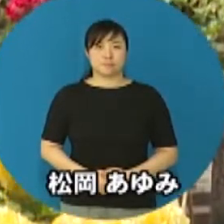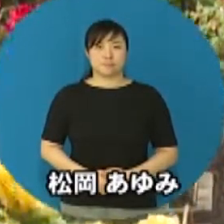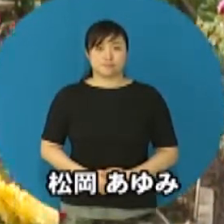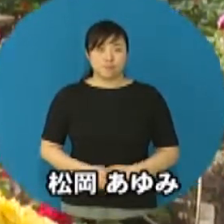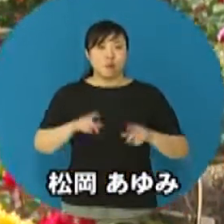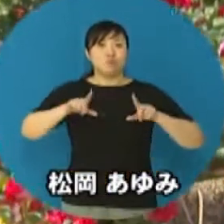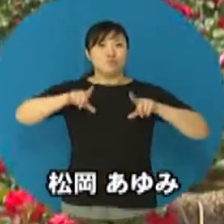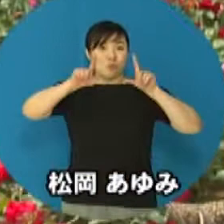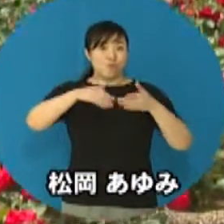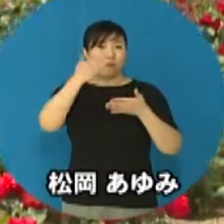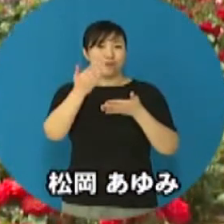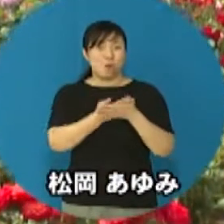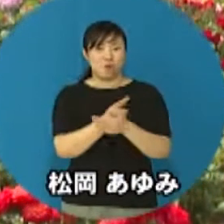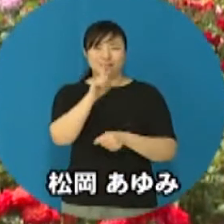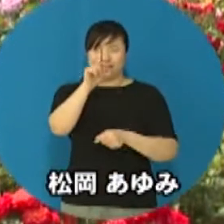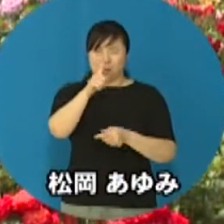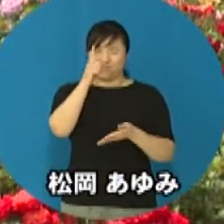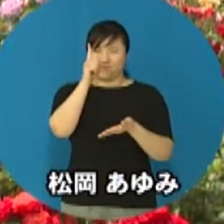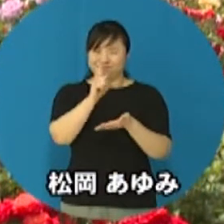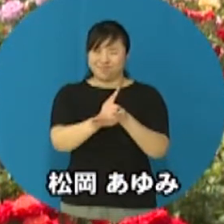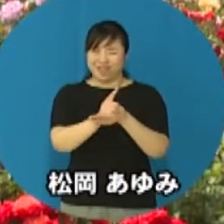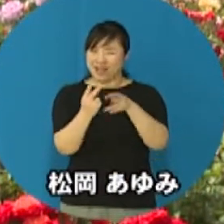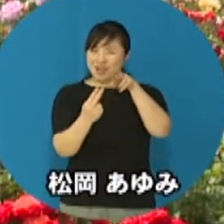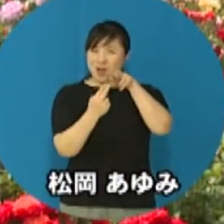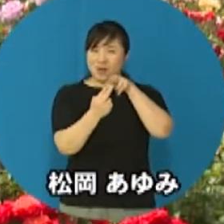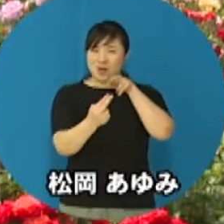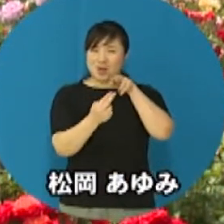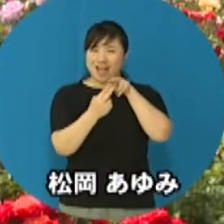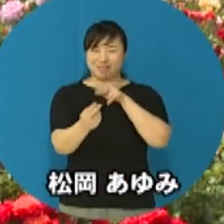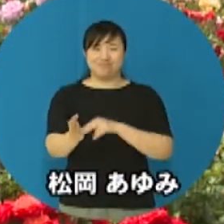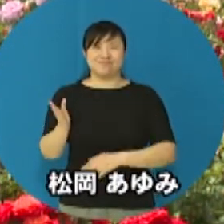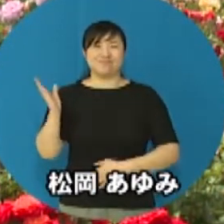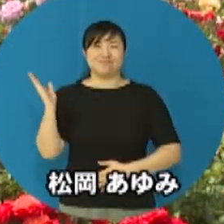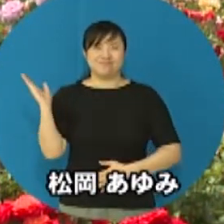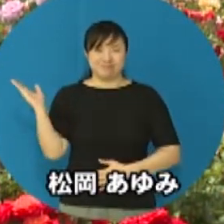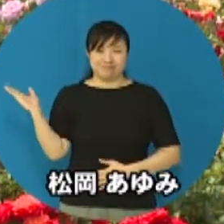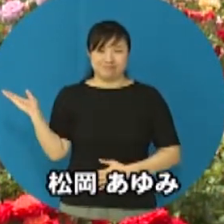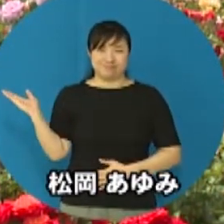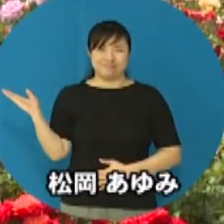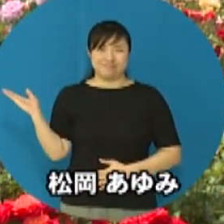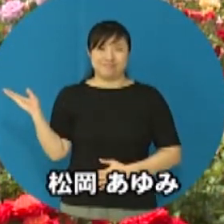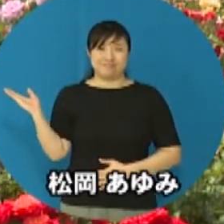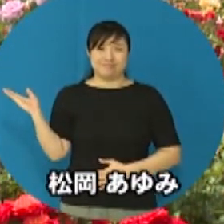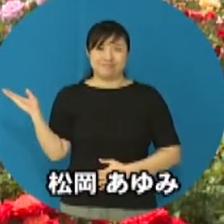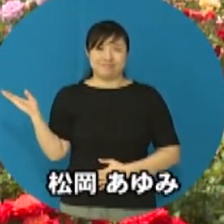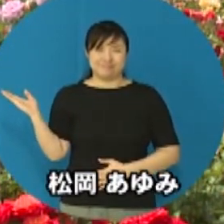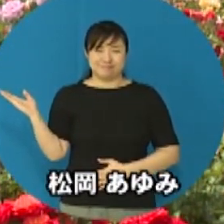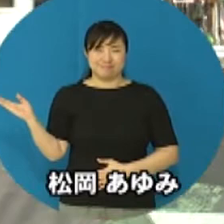都心に残る唯一の路面電車、都電荒川線。